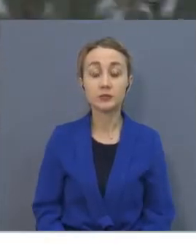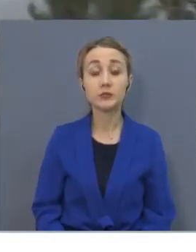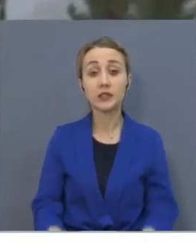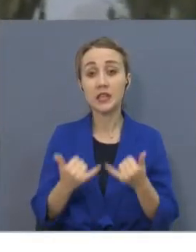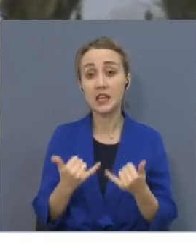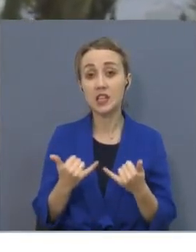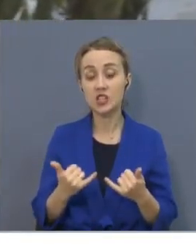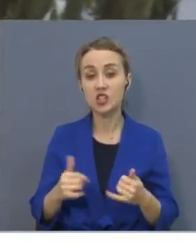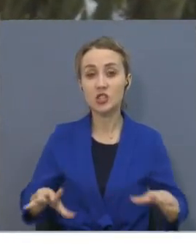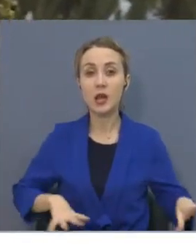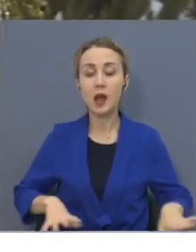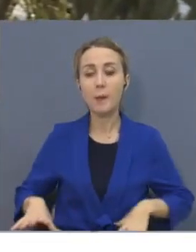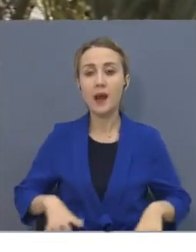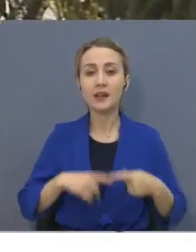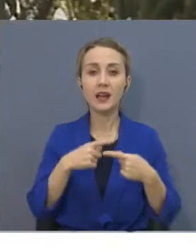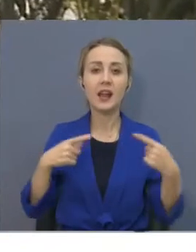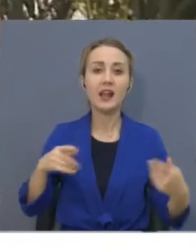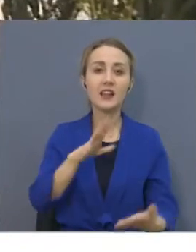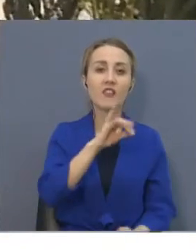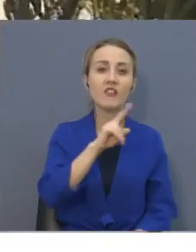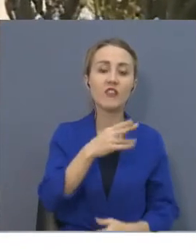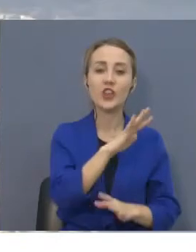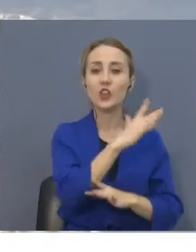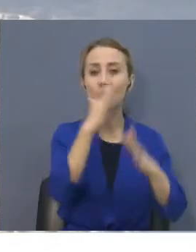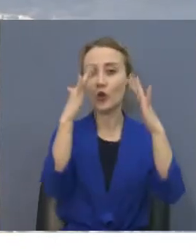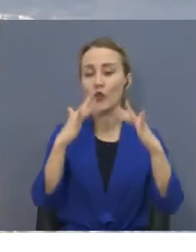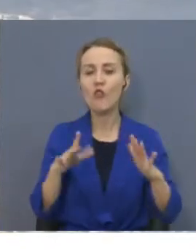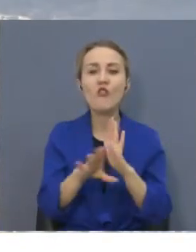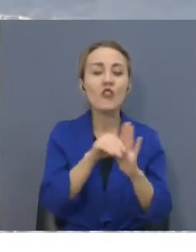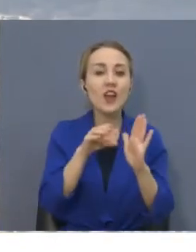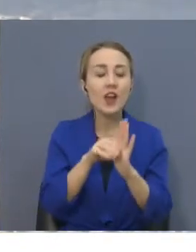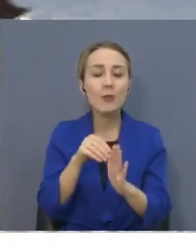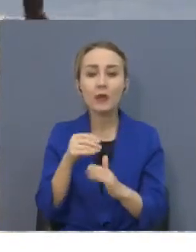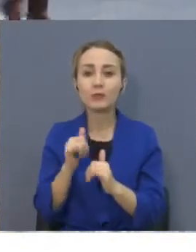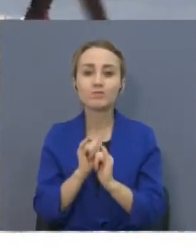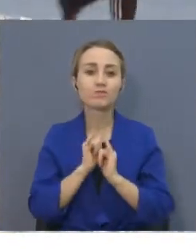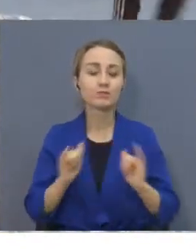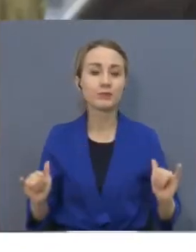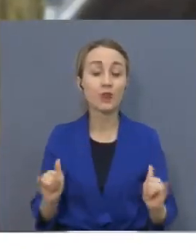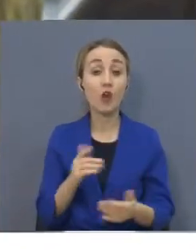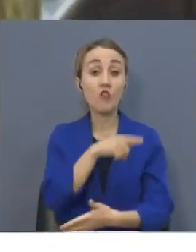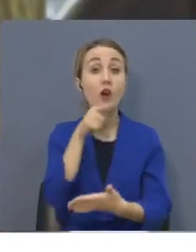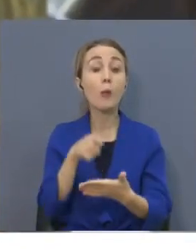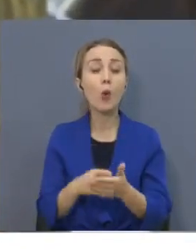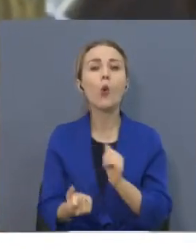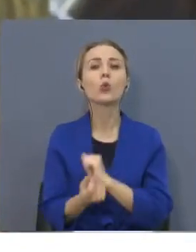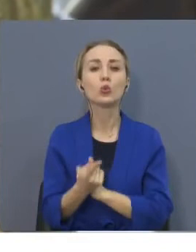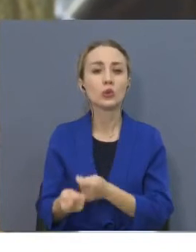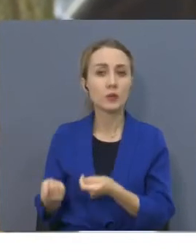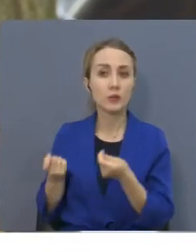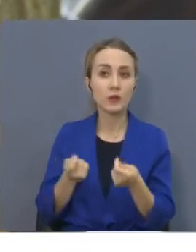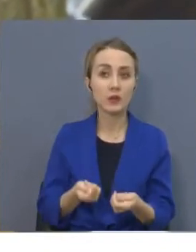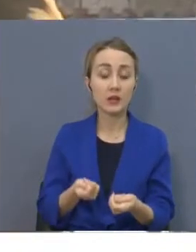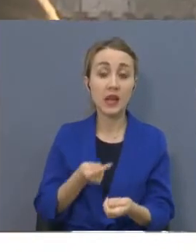Сейчас на рынке выставлены разные виды елок. От выбора разбегаются глаза. Многие задаются вопросом, откуда ели? Как